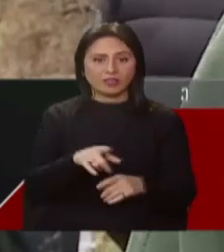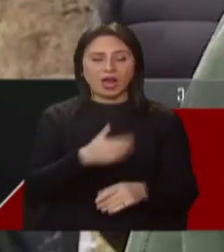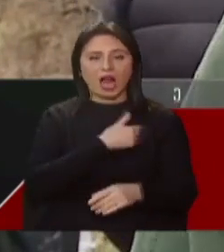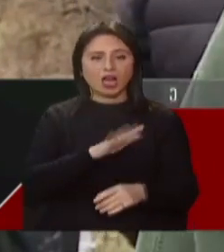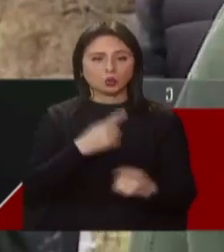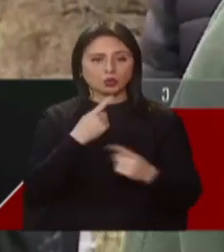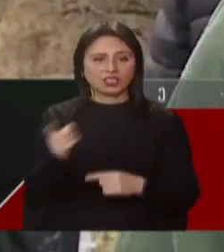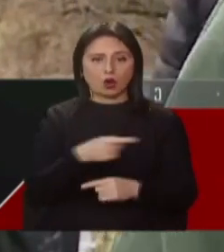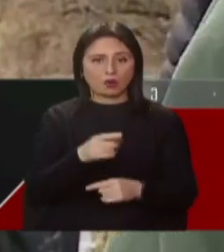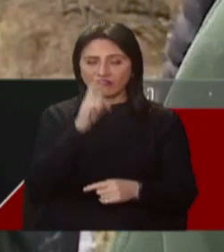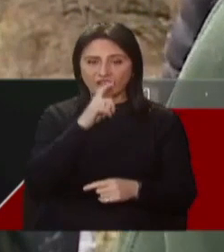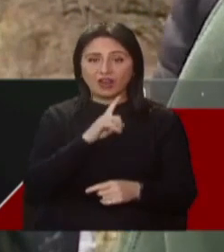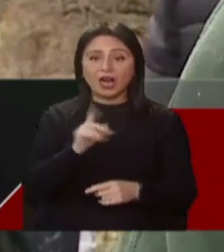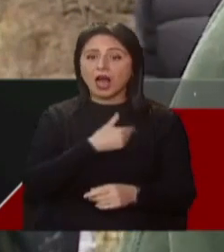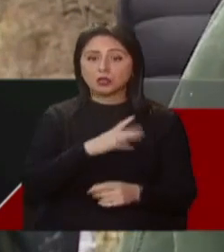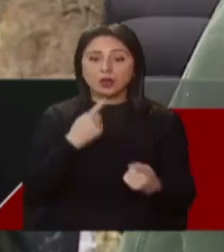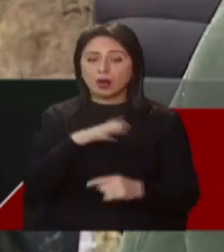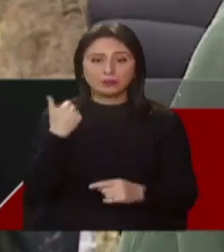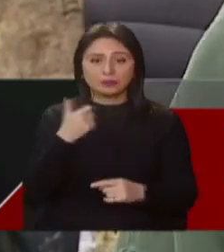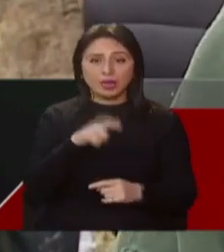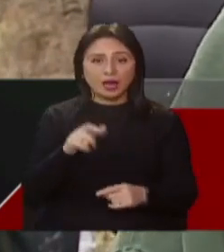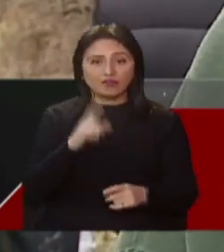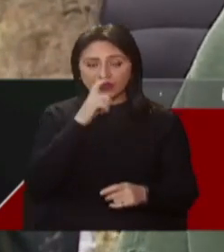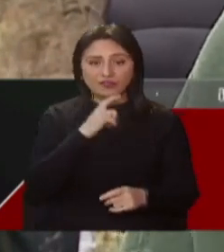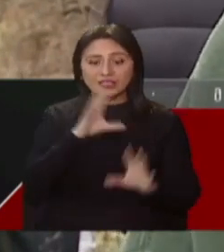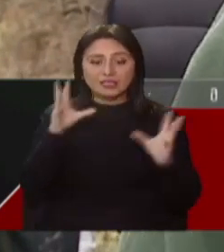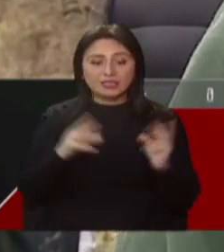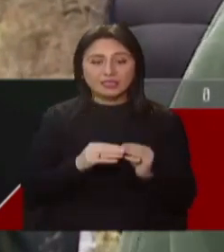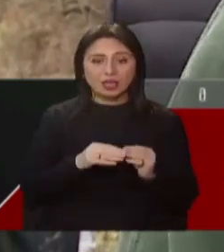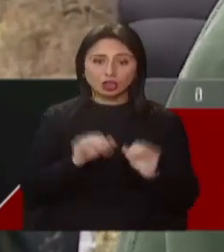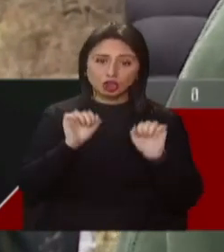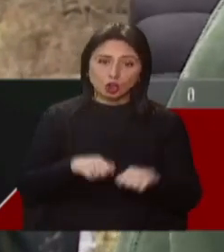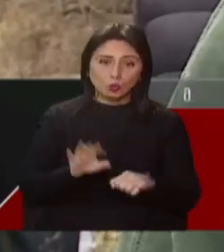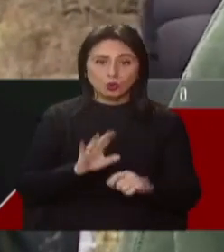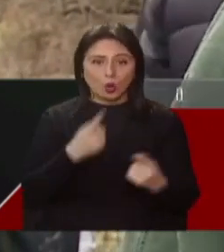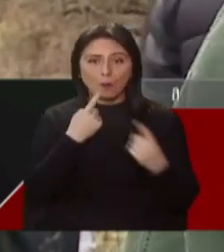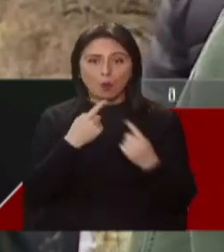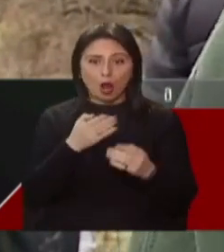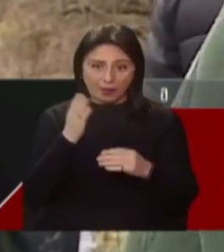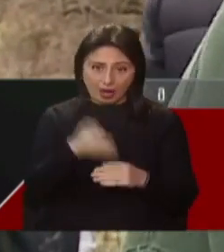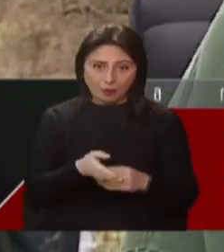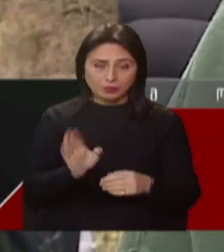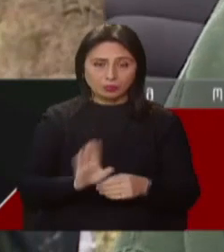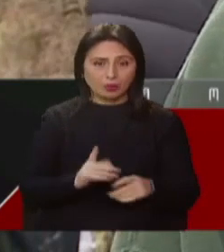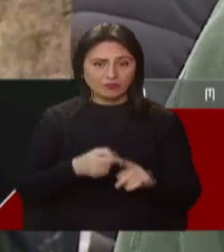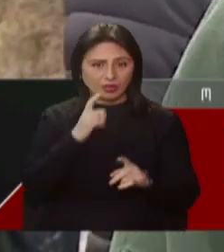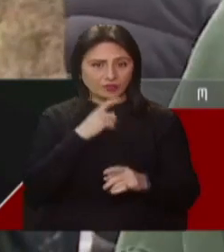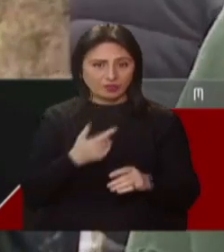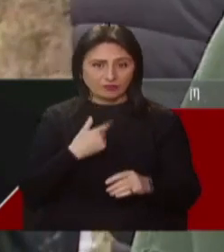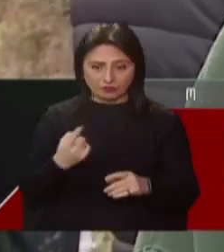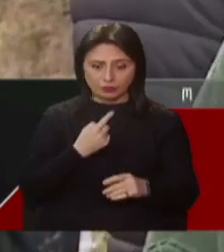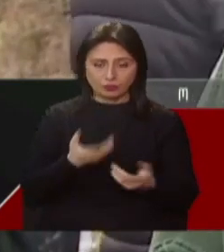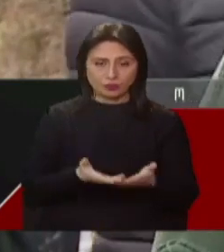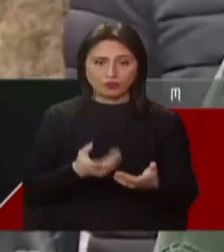სურთ რაღაც. Ვერ გავიგეთ, რა სურთ საერთოდ, ვერ გავიგეთ, საერთოდ შეუძლიათ თუ არა მოლაპარაკებაზე წამოსვლა, და რა ვიცი, ანუ ეხლა